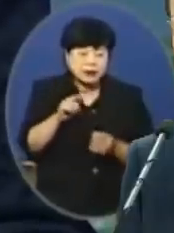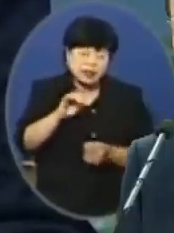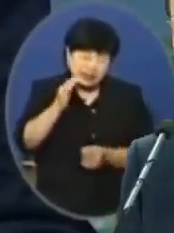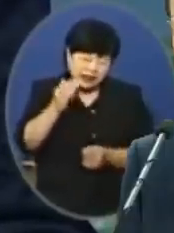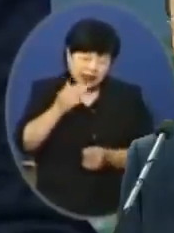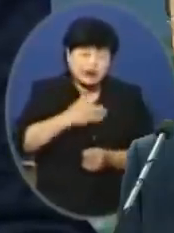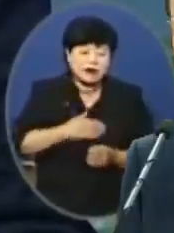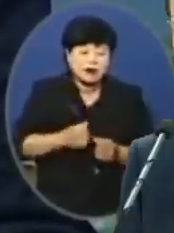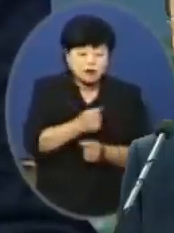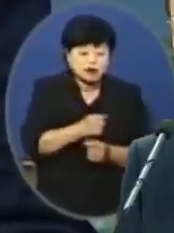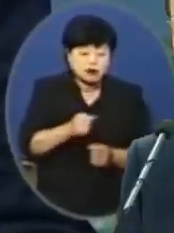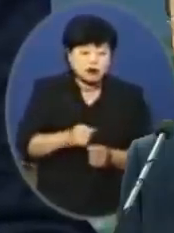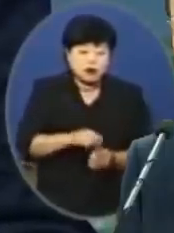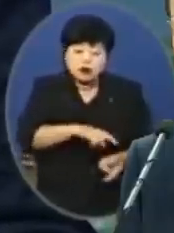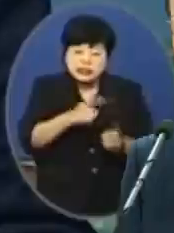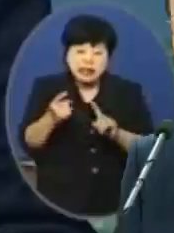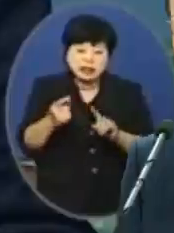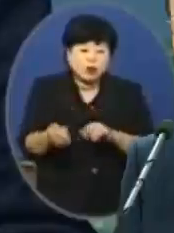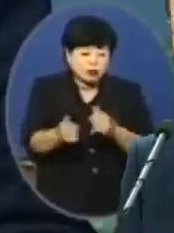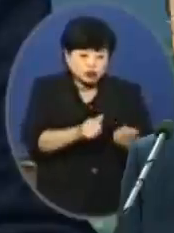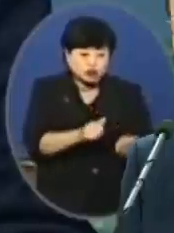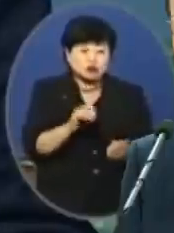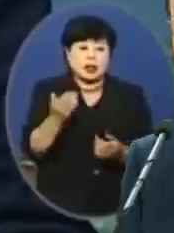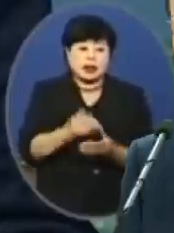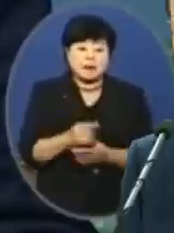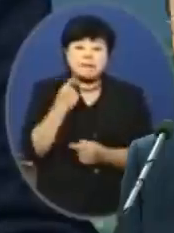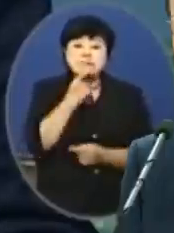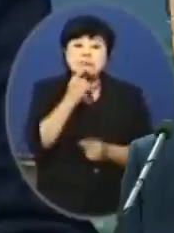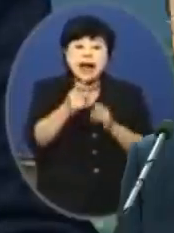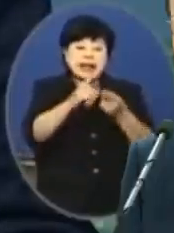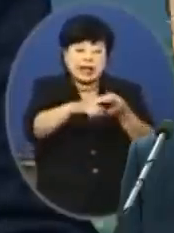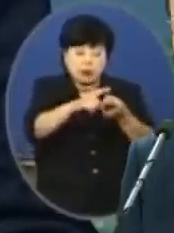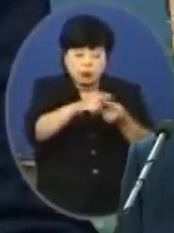묶기도 하고 살리기도 하고 죽이기도 하는 것입니다.